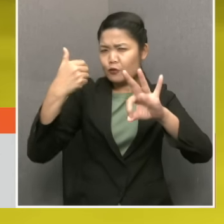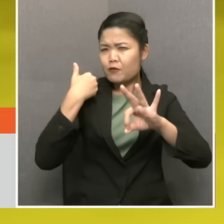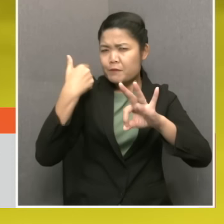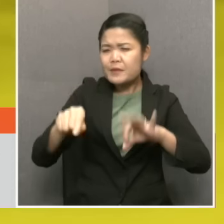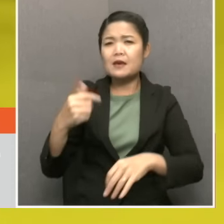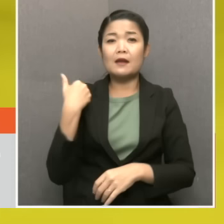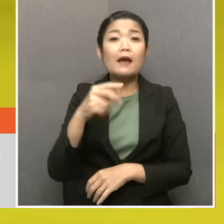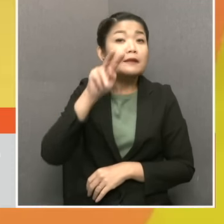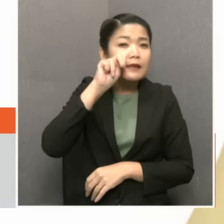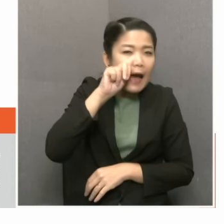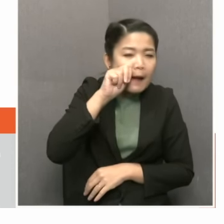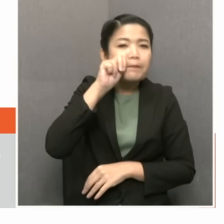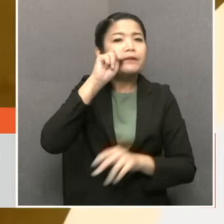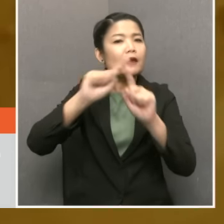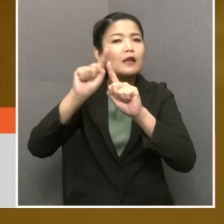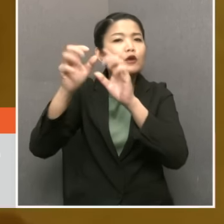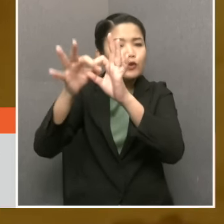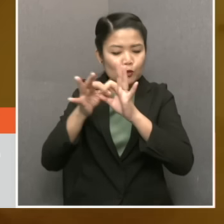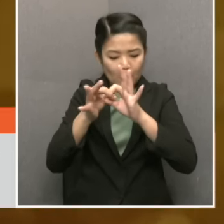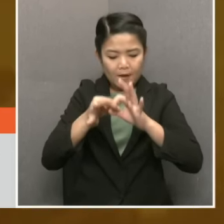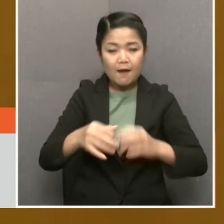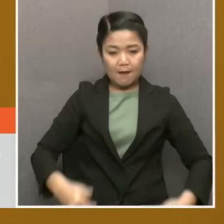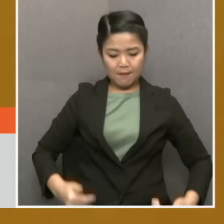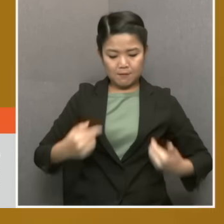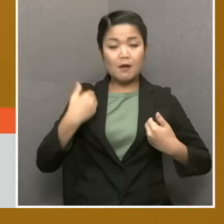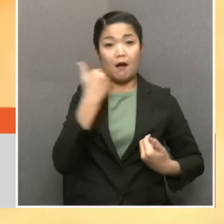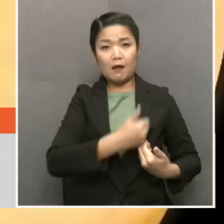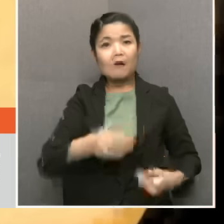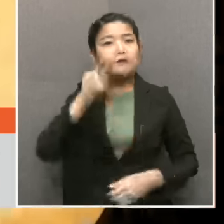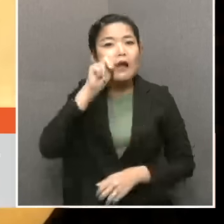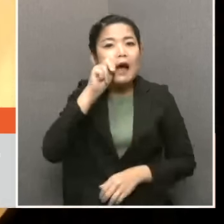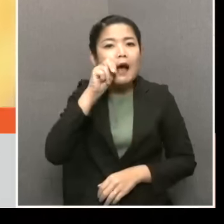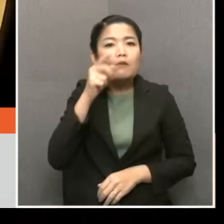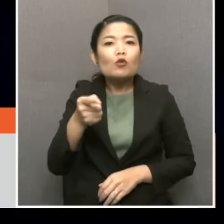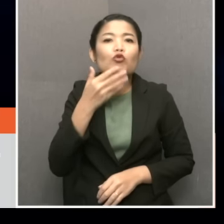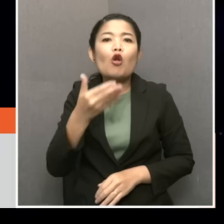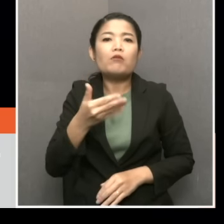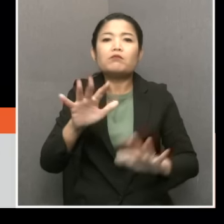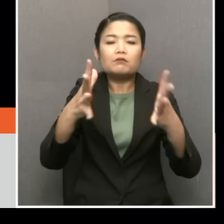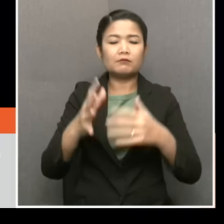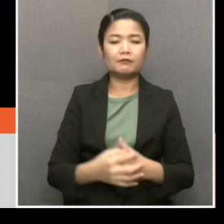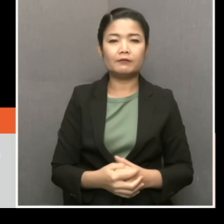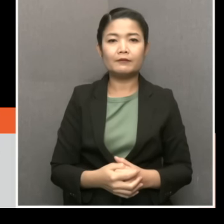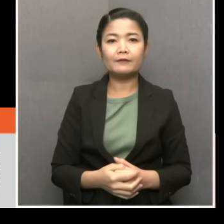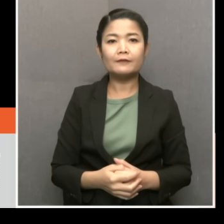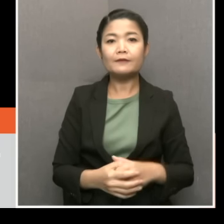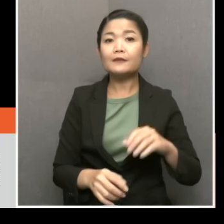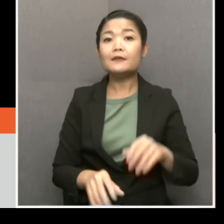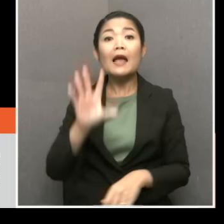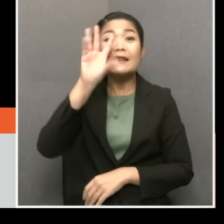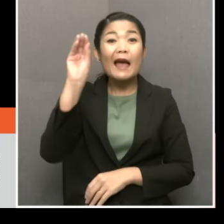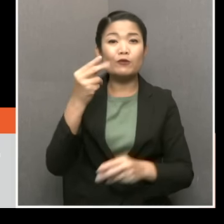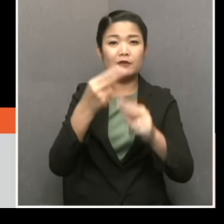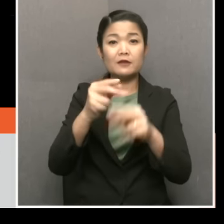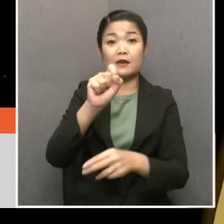เหลวในการทำงานของร่างกายซึ่งอาจไม่ต้องเป็นน้ำเสมอไปก็ได้ค่ะซึ่งดาวศุกร์นั้นก็มักจะถูกเรียกว่า